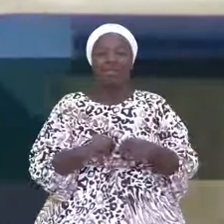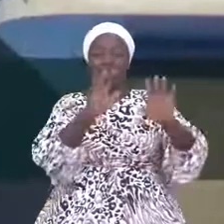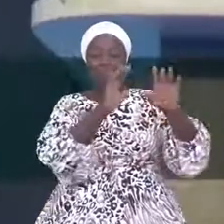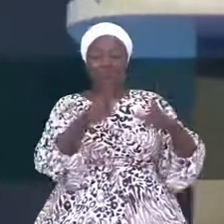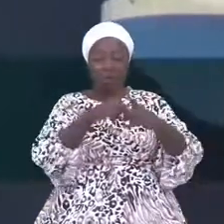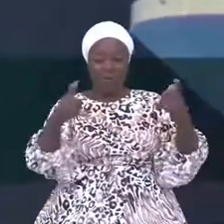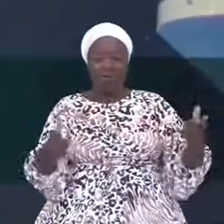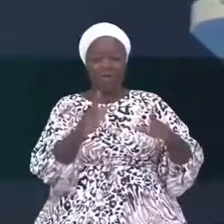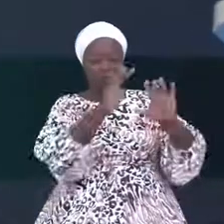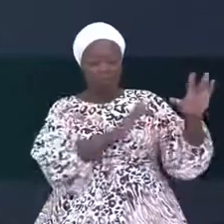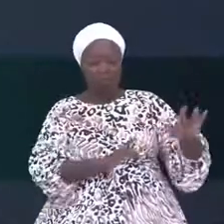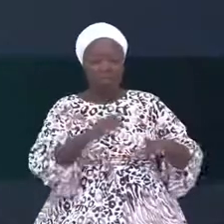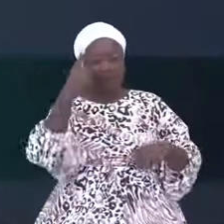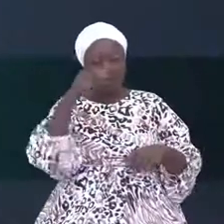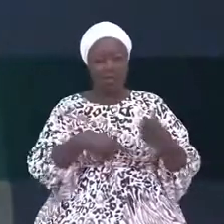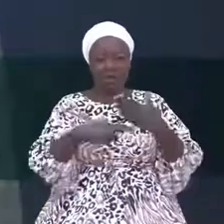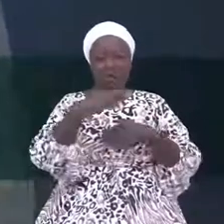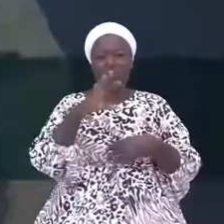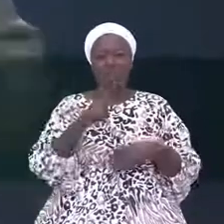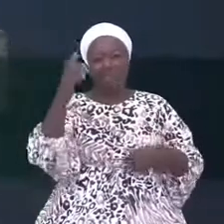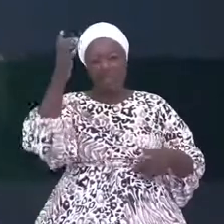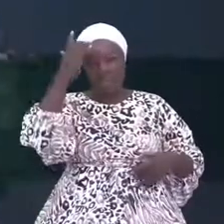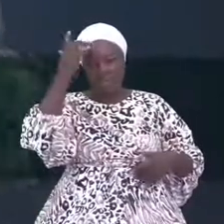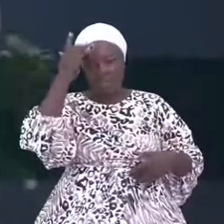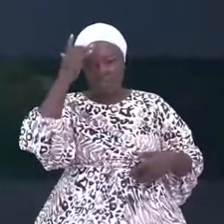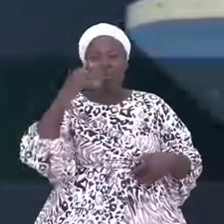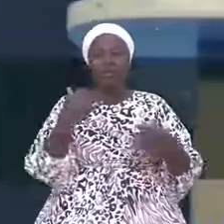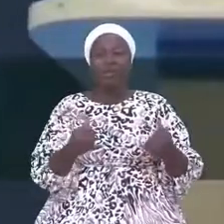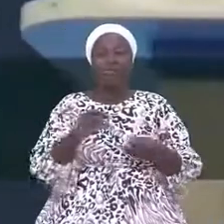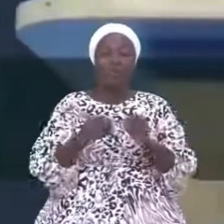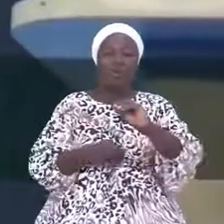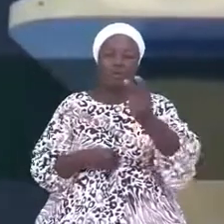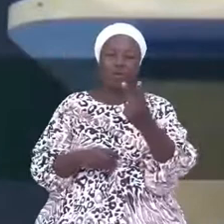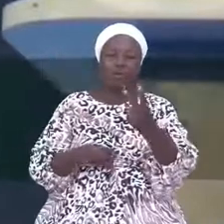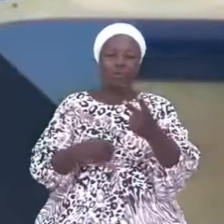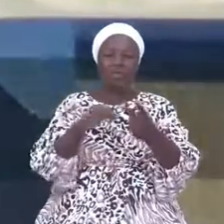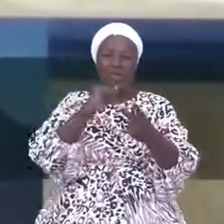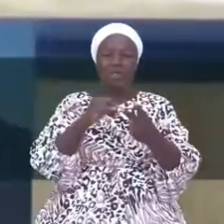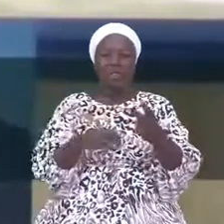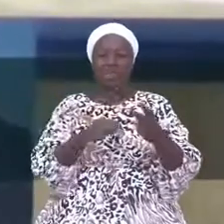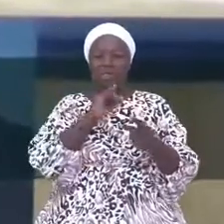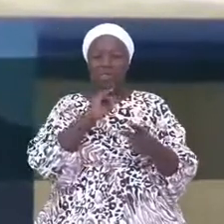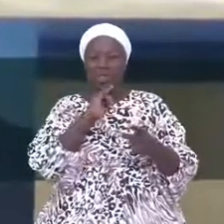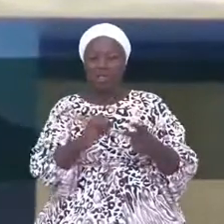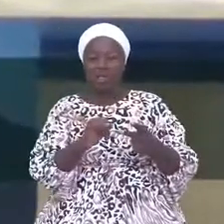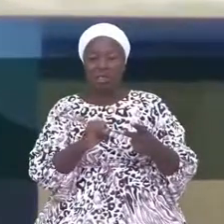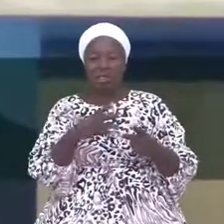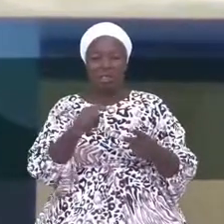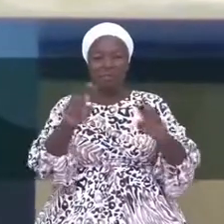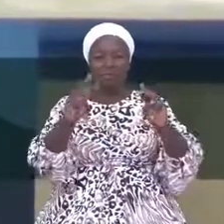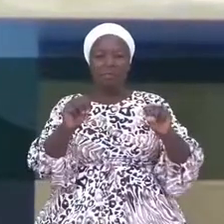Sa miséricorde multiforme pour le rétablissement des malades. Deuxième point,